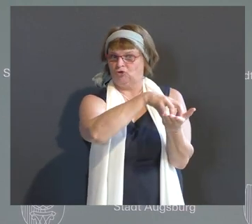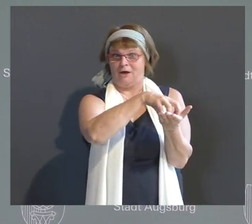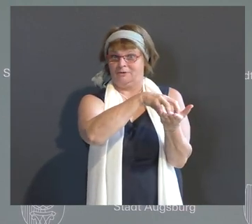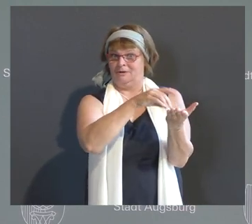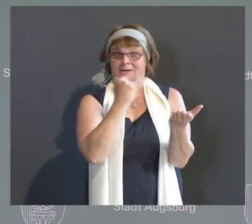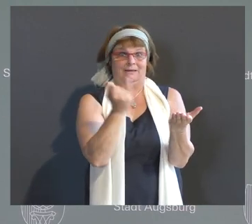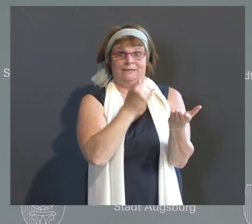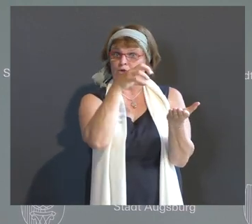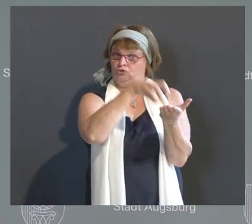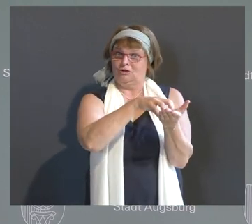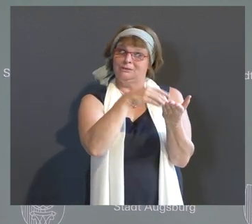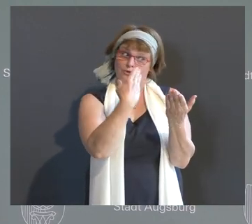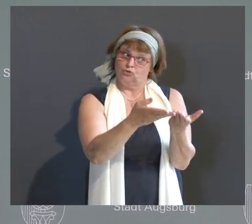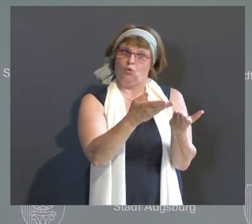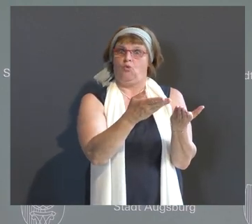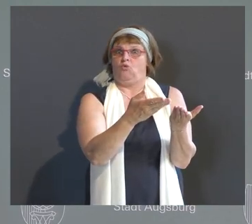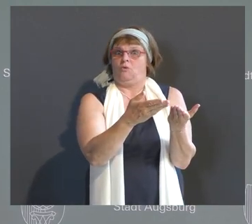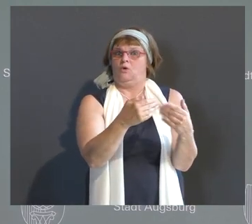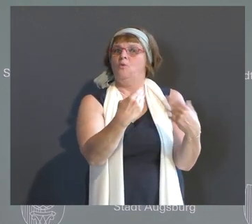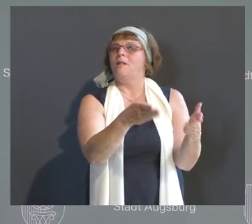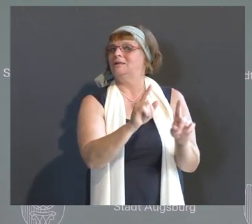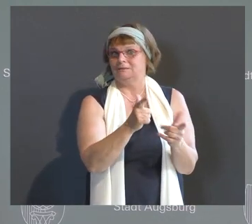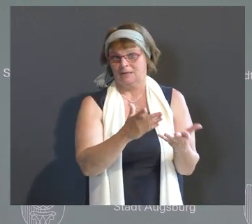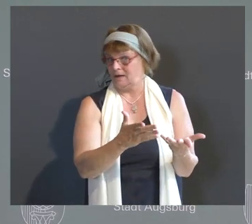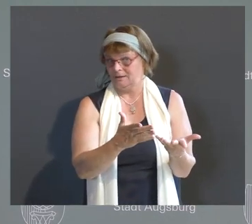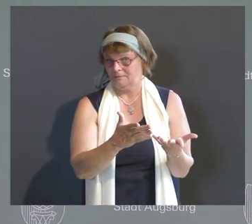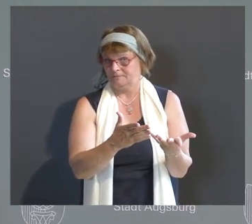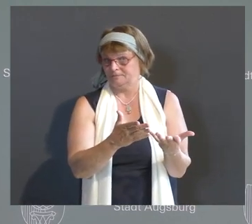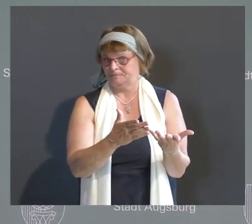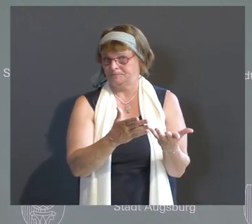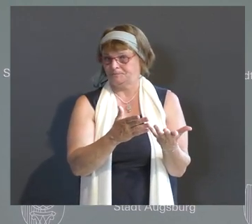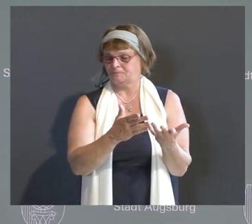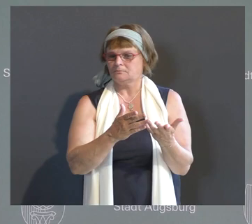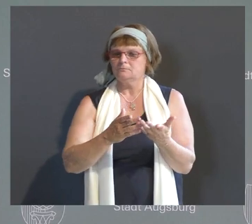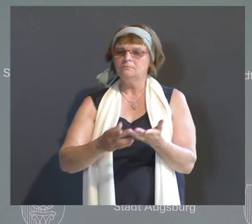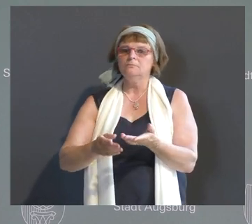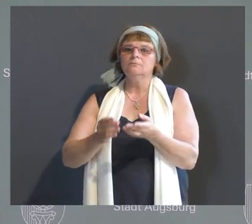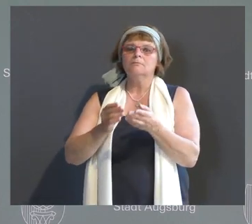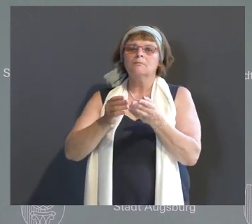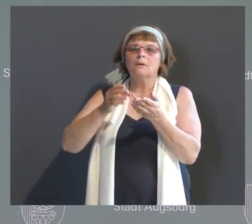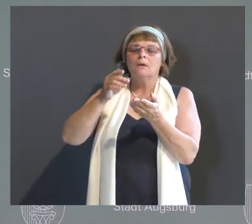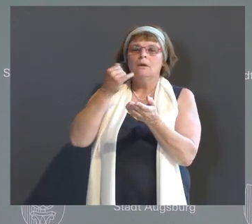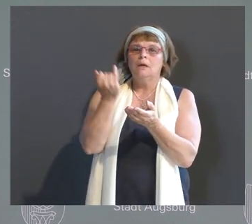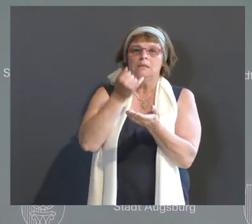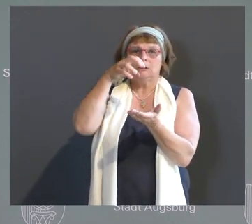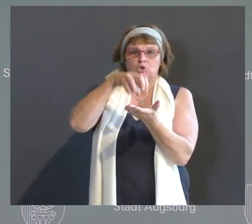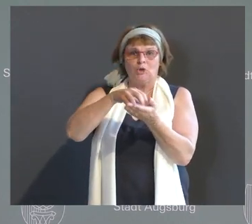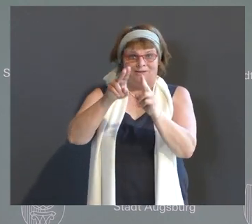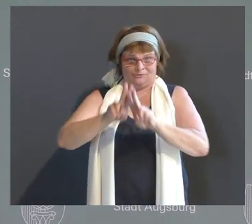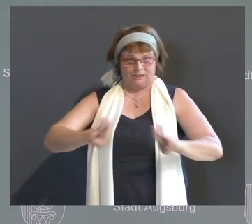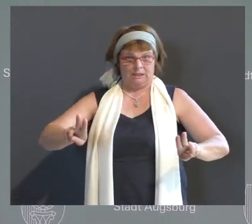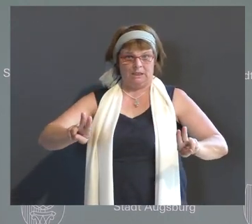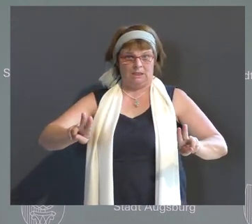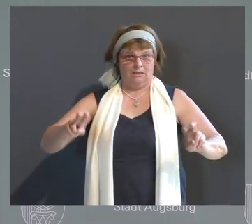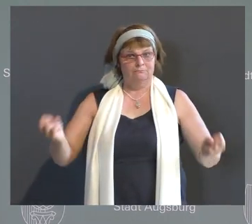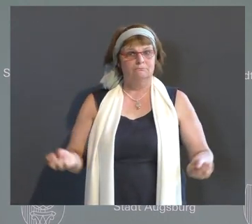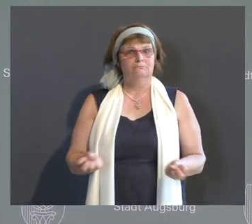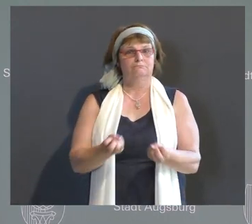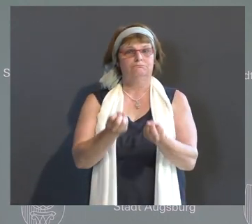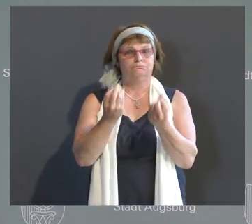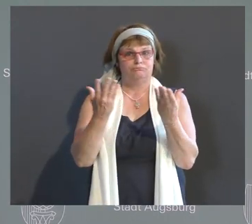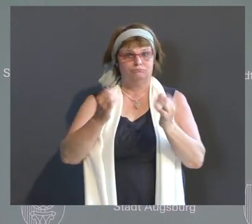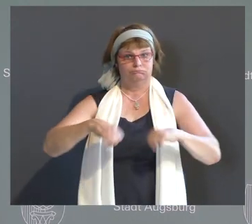Innenstadt, nicht überlassen. Um den Frieden in der Innenstadt wiederherzustellen, werden wir leider nicht